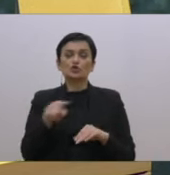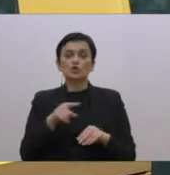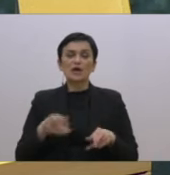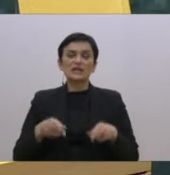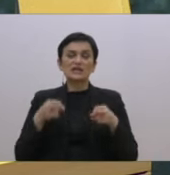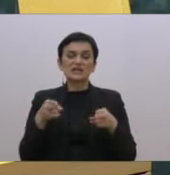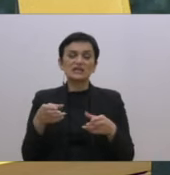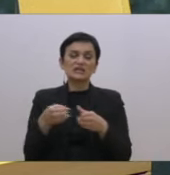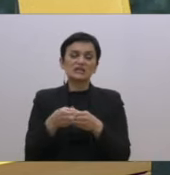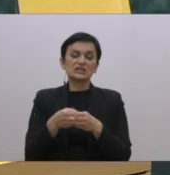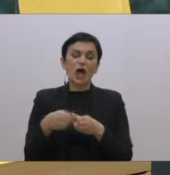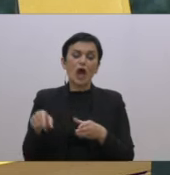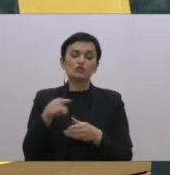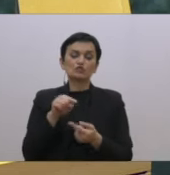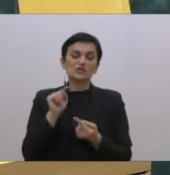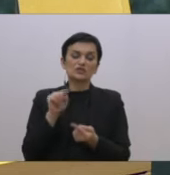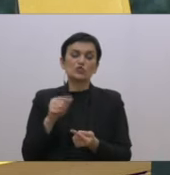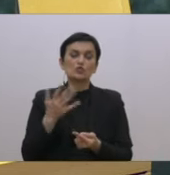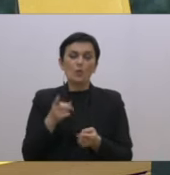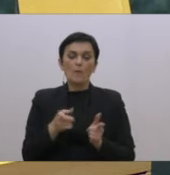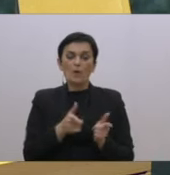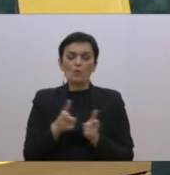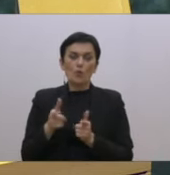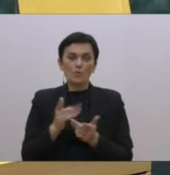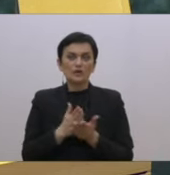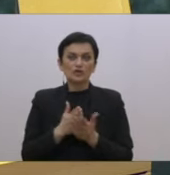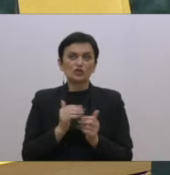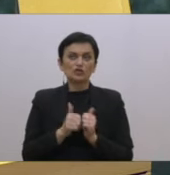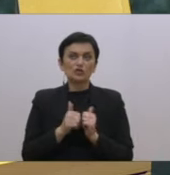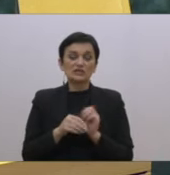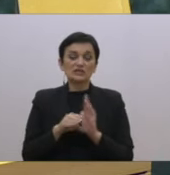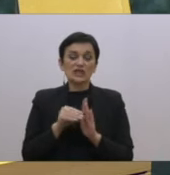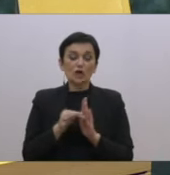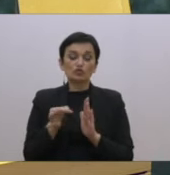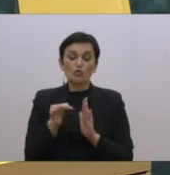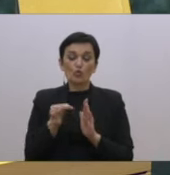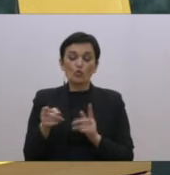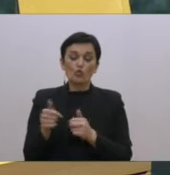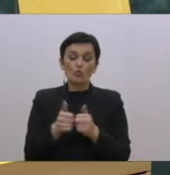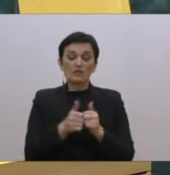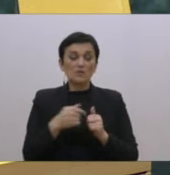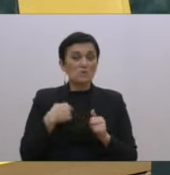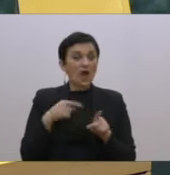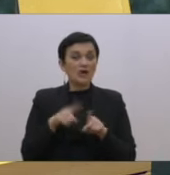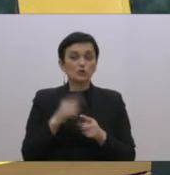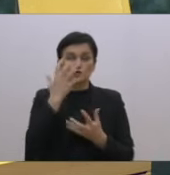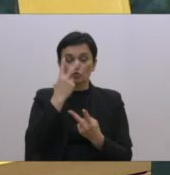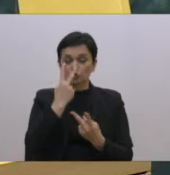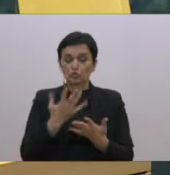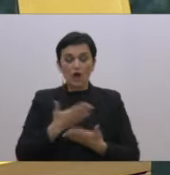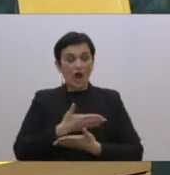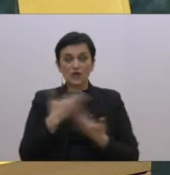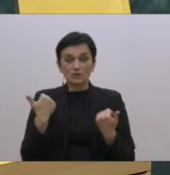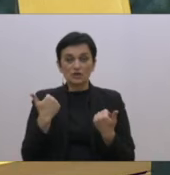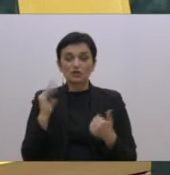კრიმინალური დაჯგუფებების წინააღმდეგ, რომლებიც მობილიზებულები არიან ხშირად საარჩევნო უბნებთან. მე არ მინდა ესეთი სურათი ვნახო, მე მინდა